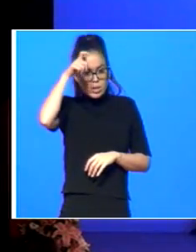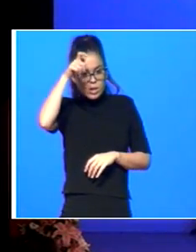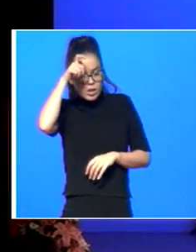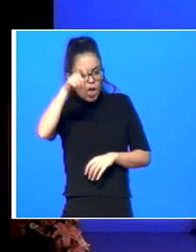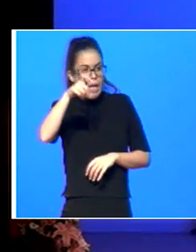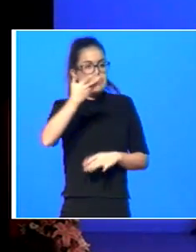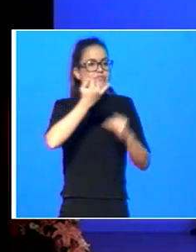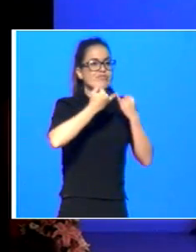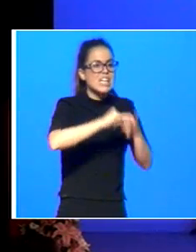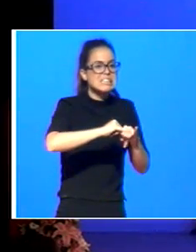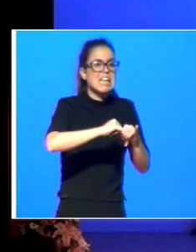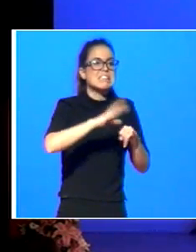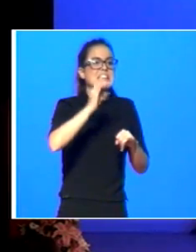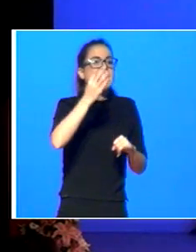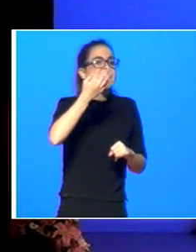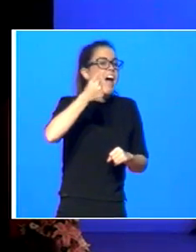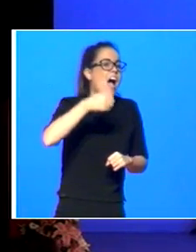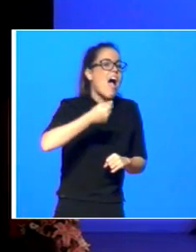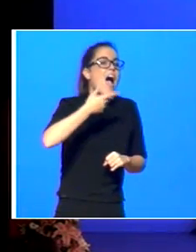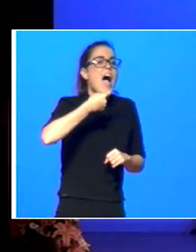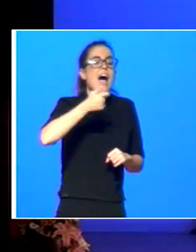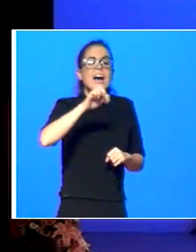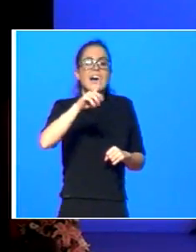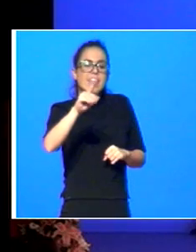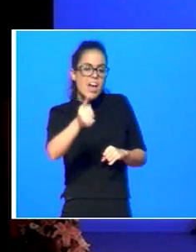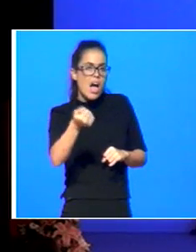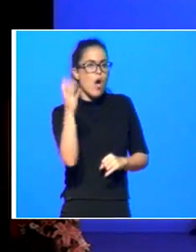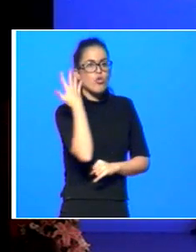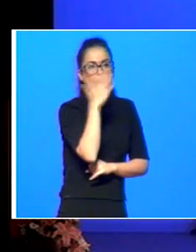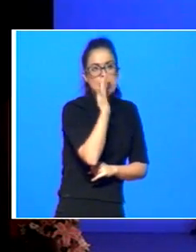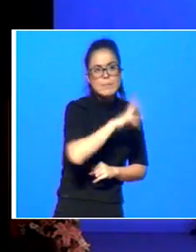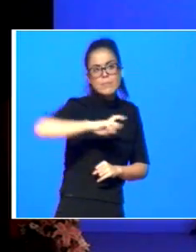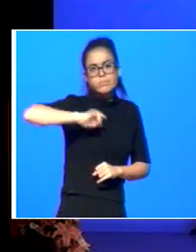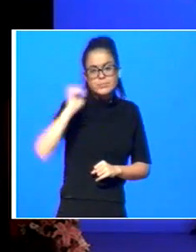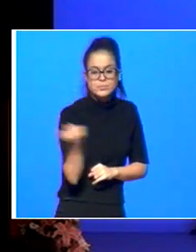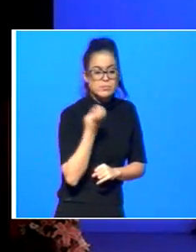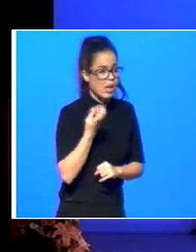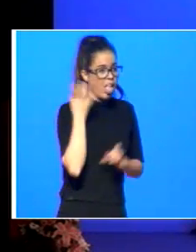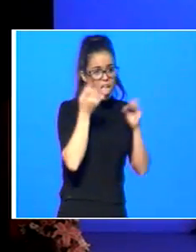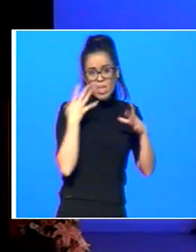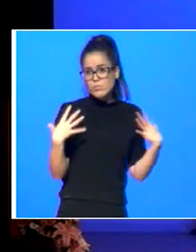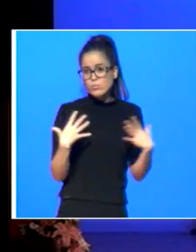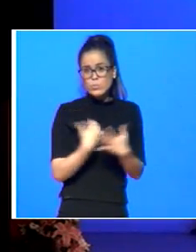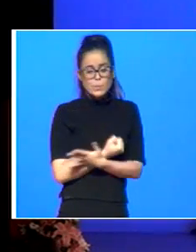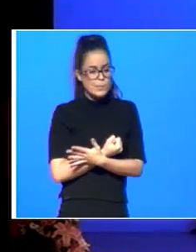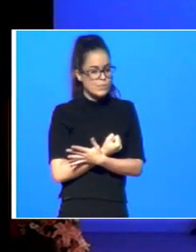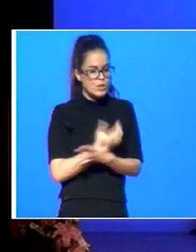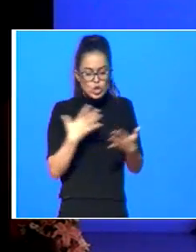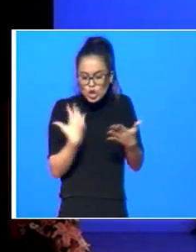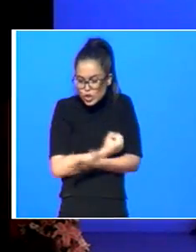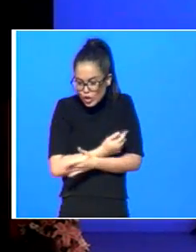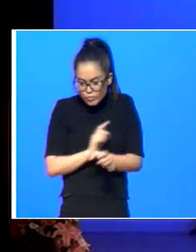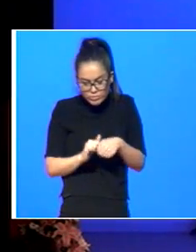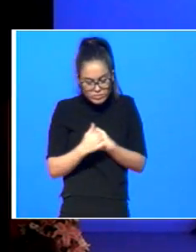Santag, edo karnabala dira zela, edo zein ekintzatan, gudan ogoiaz. Ez que burutik